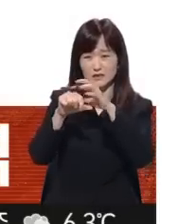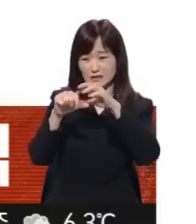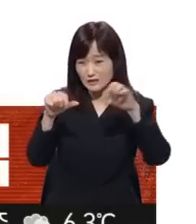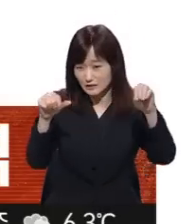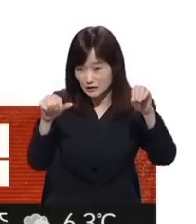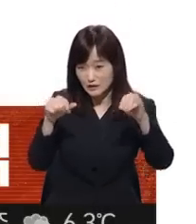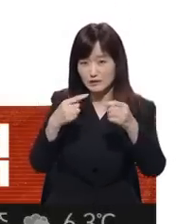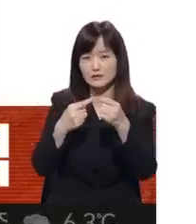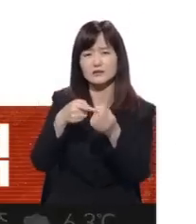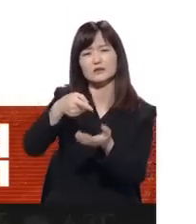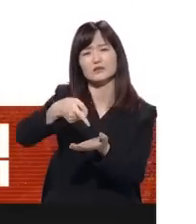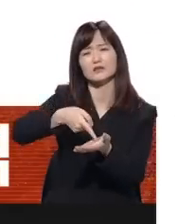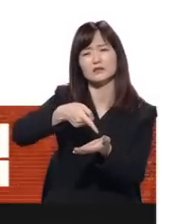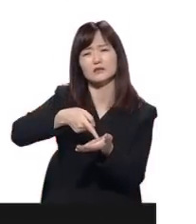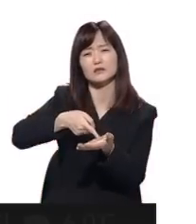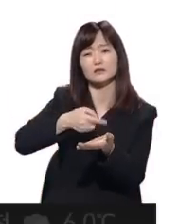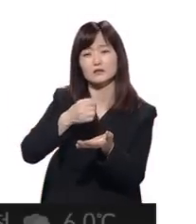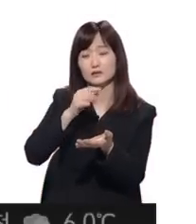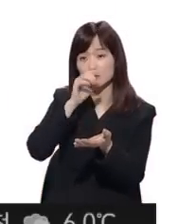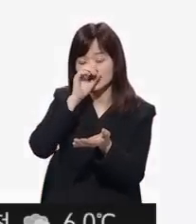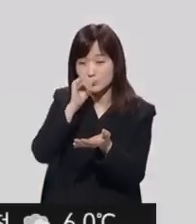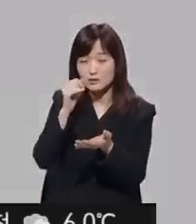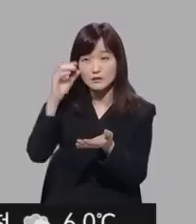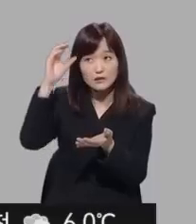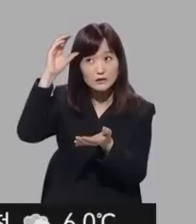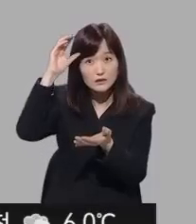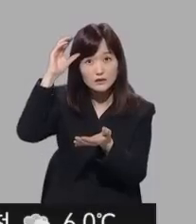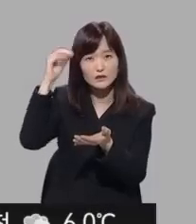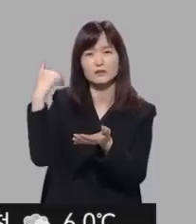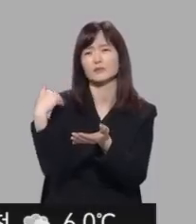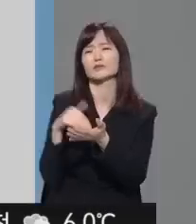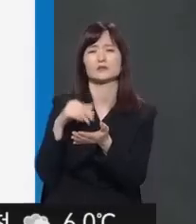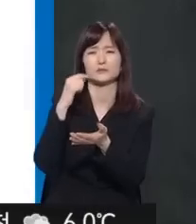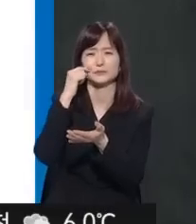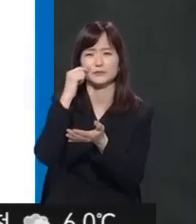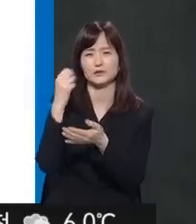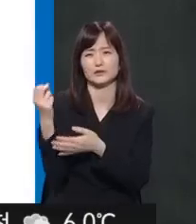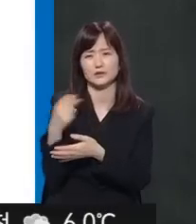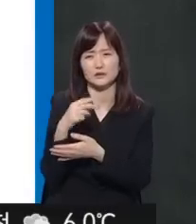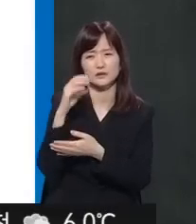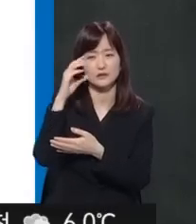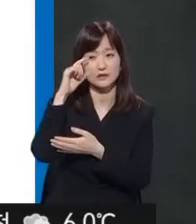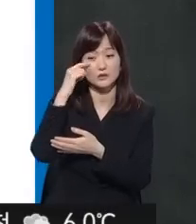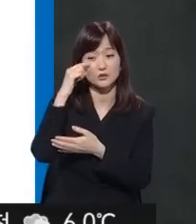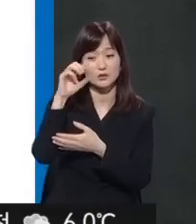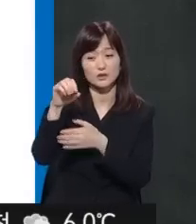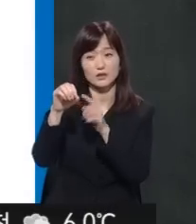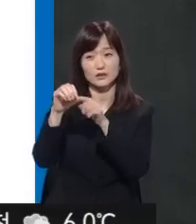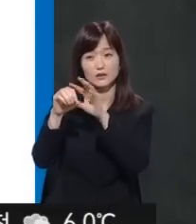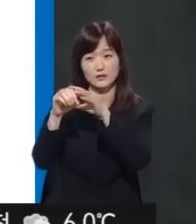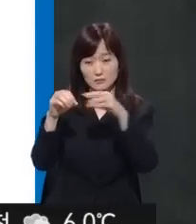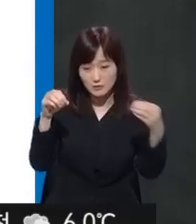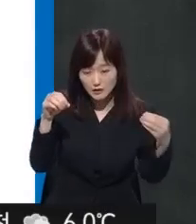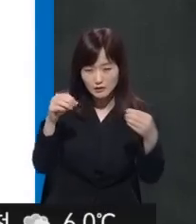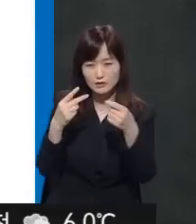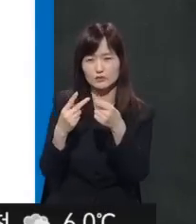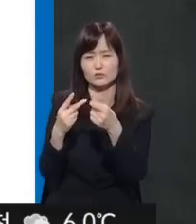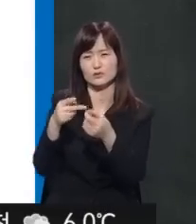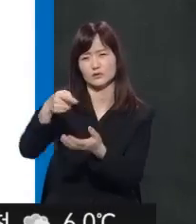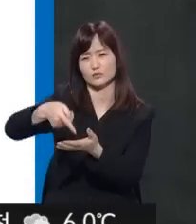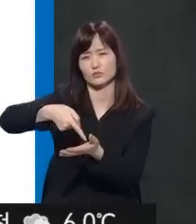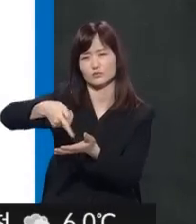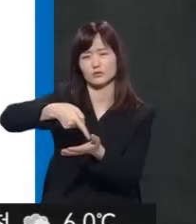수술을 했는데 조금 좋아질까 기대했으나 회복되지 못하고 다시 각막이 떨어져서 2차 수술까지 받은